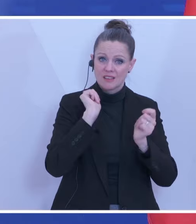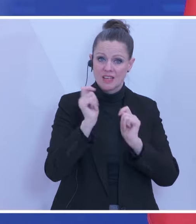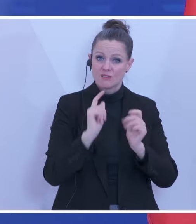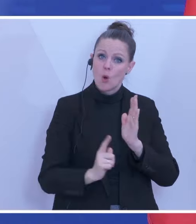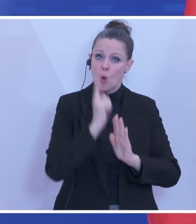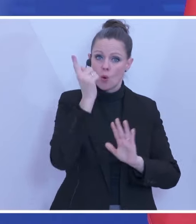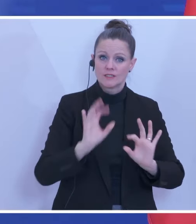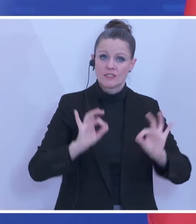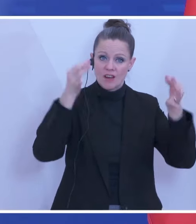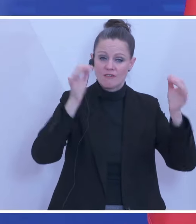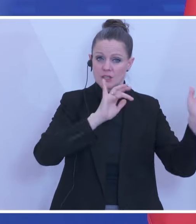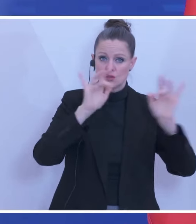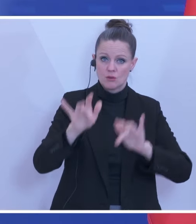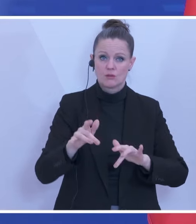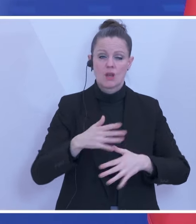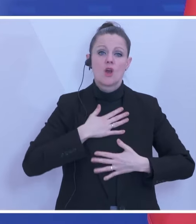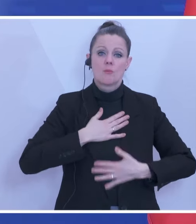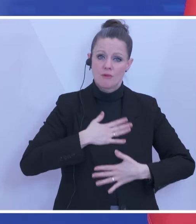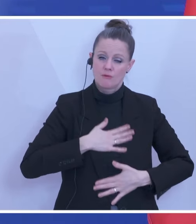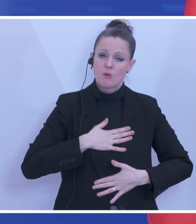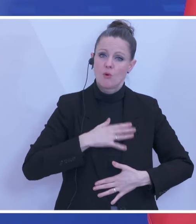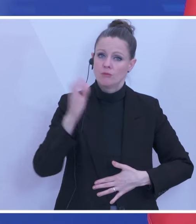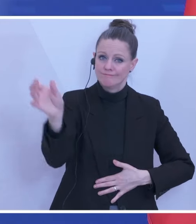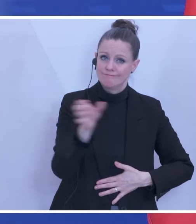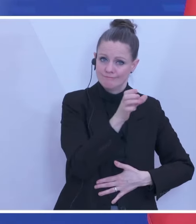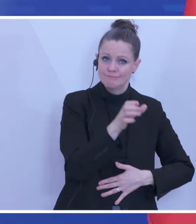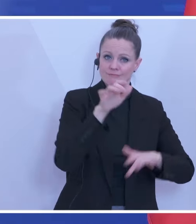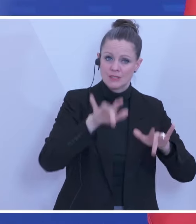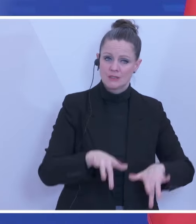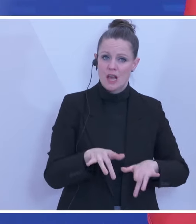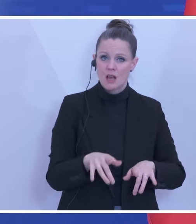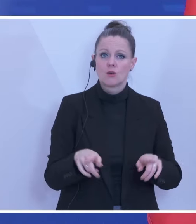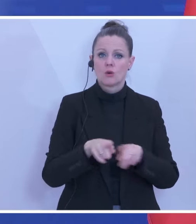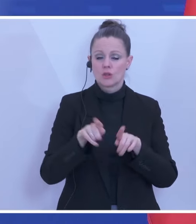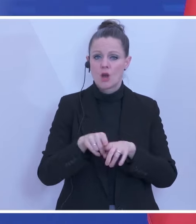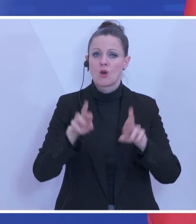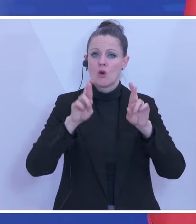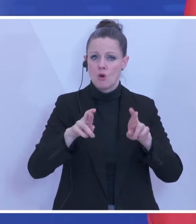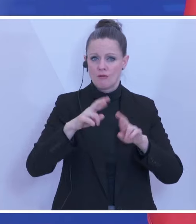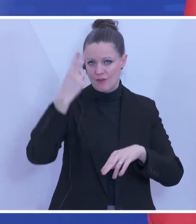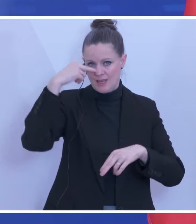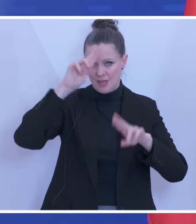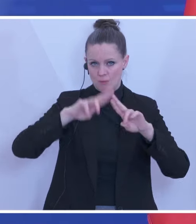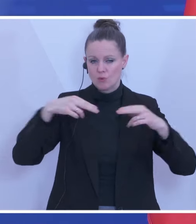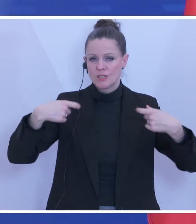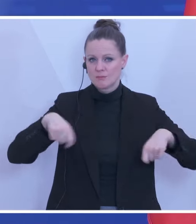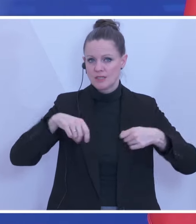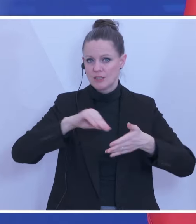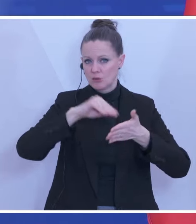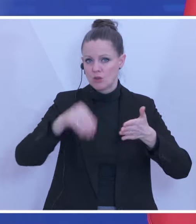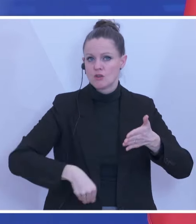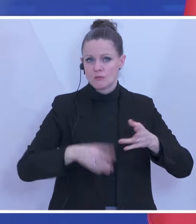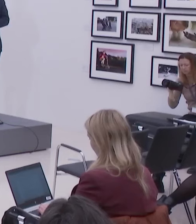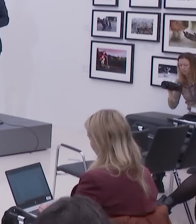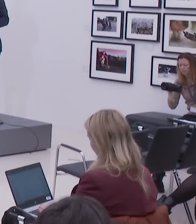qualifiziert sind und dass ich froh bin, jetzt die Besetzung hoffentlich dann auch mit der Unterschrift des Herrn Bundespräsidenten rasch abgeschlossen werden kann.